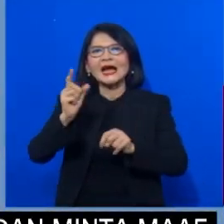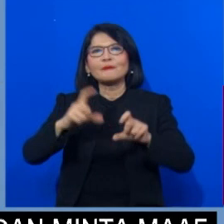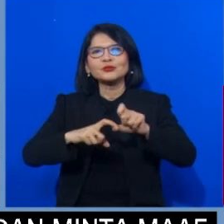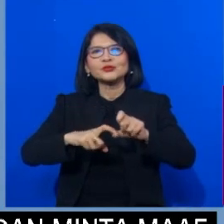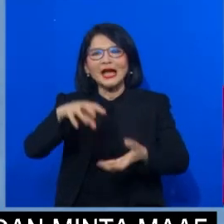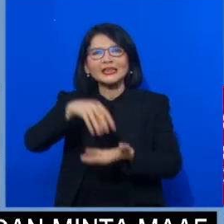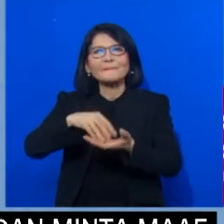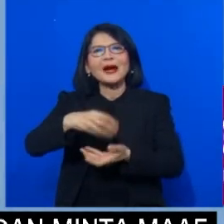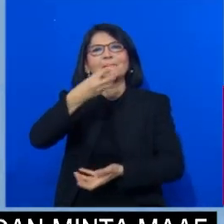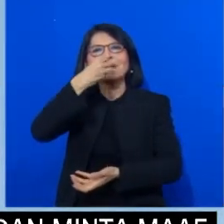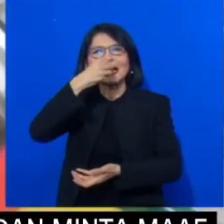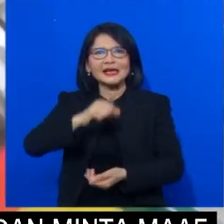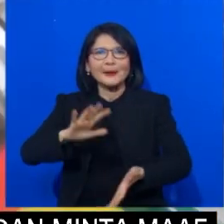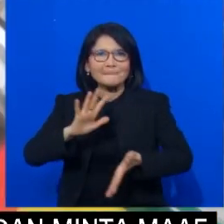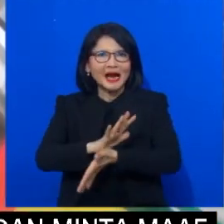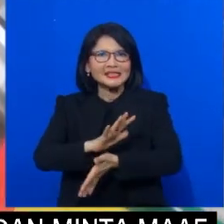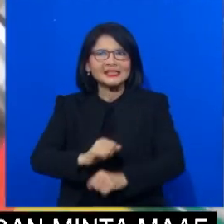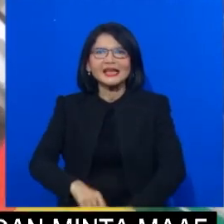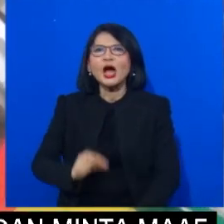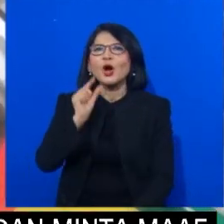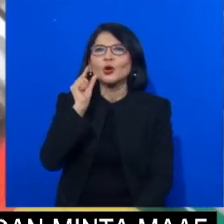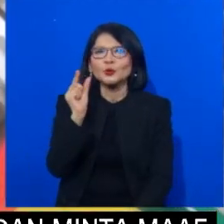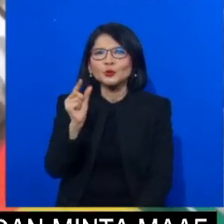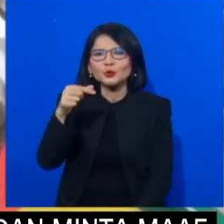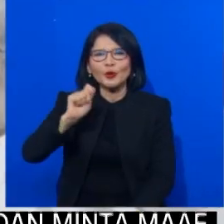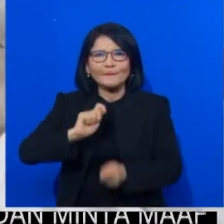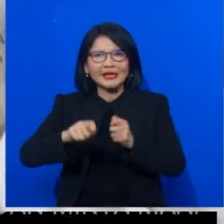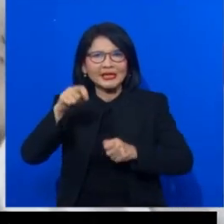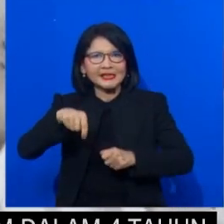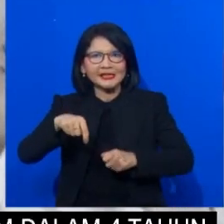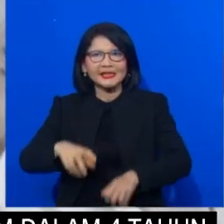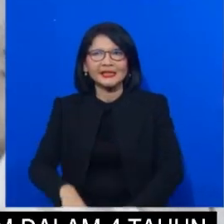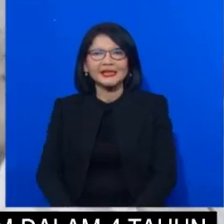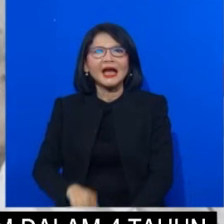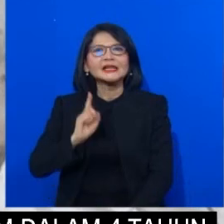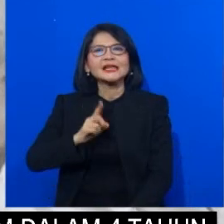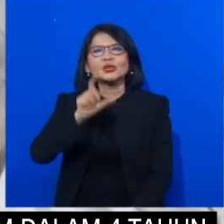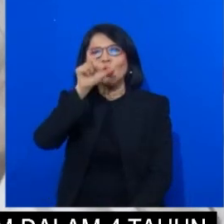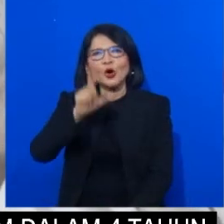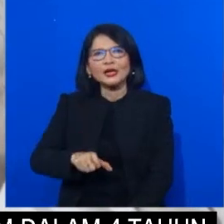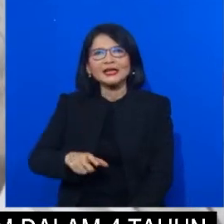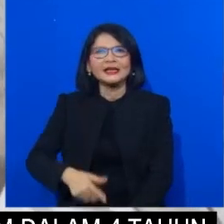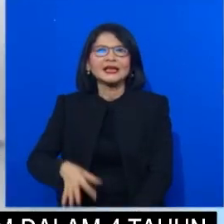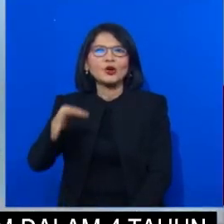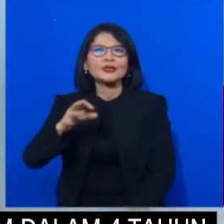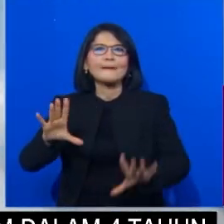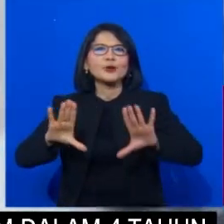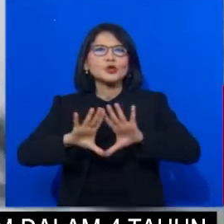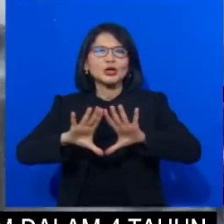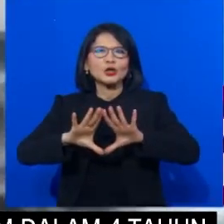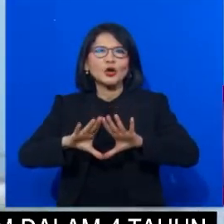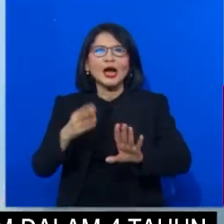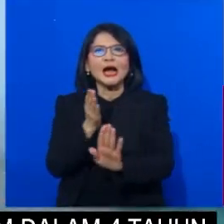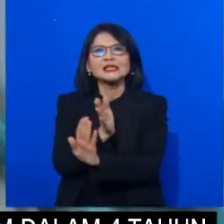Ya, manfaatan styrofoam bekas untuk pesawat Aero Modeling dilakukan Rianto, warga Wates, Kota Mojokerto.